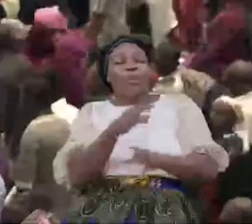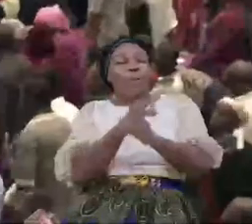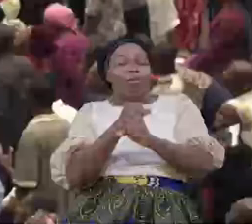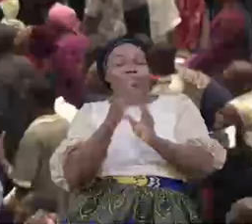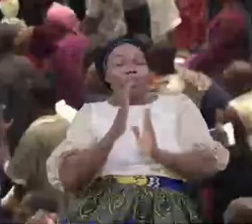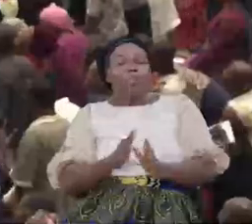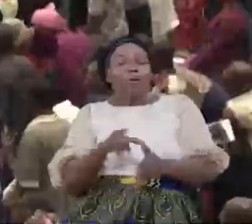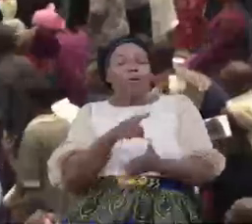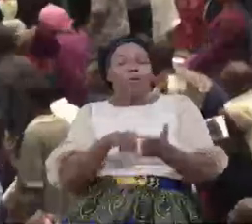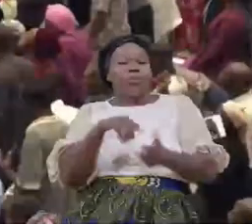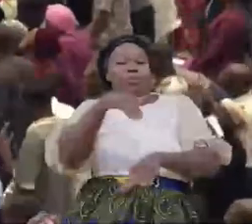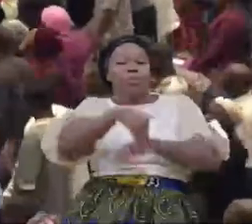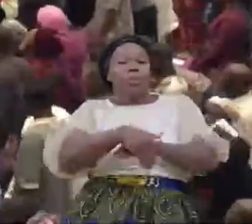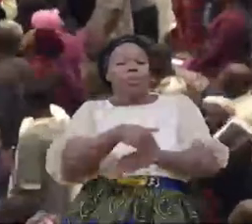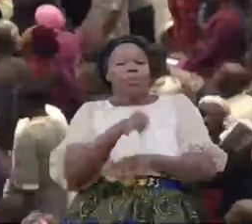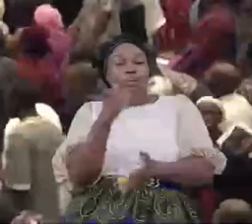ce soir.